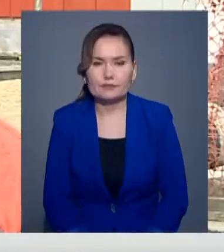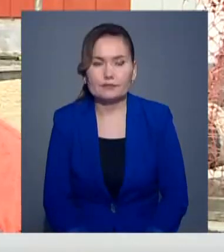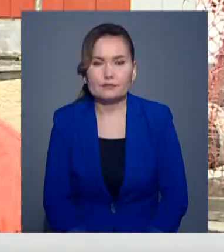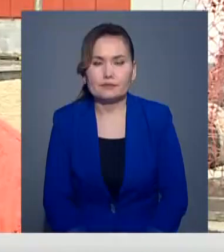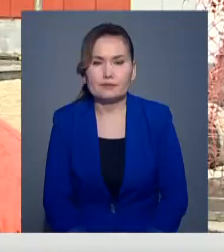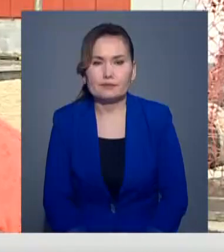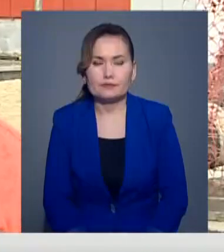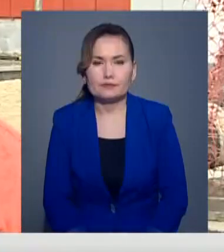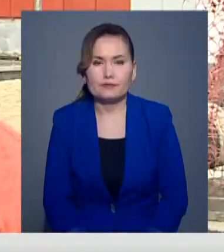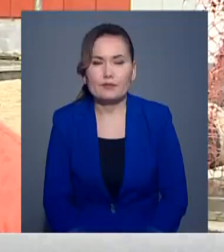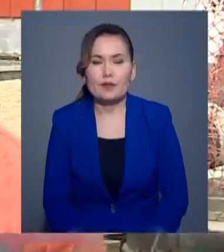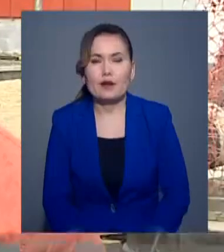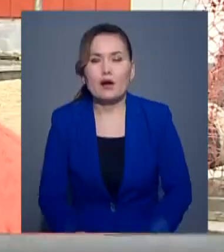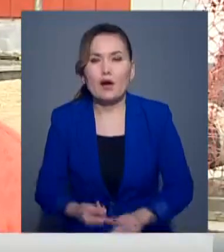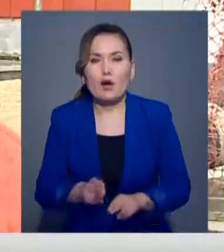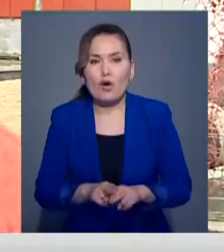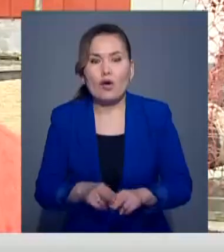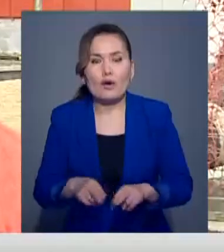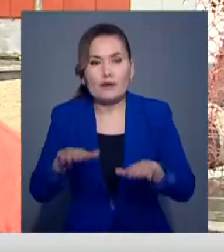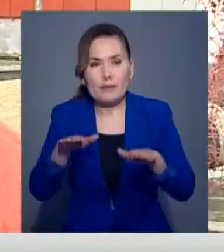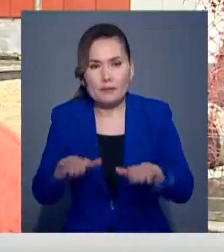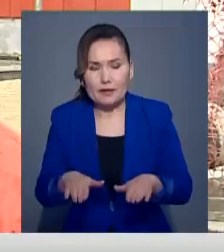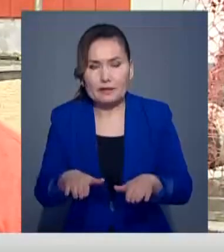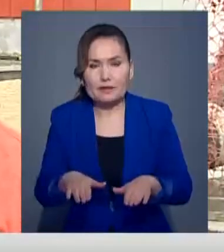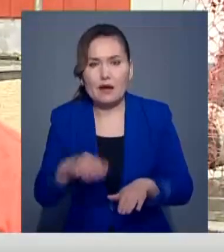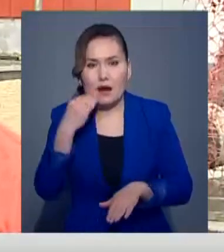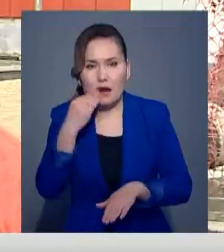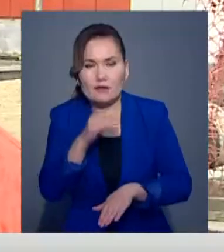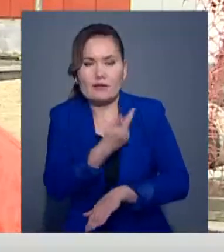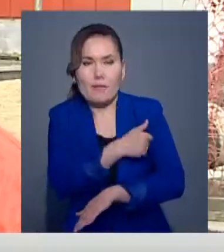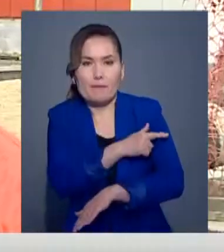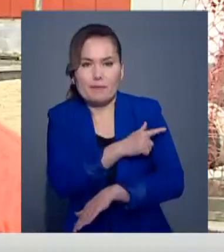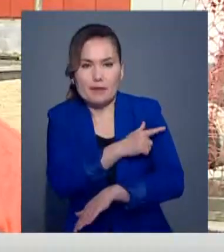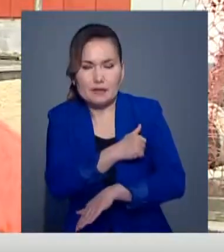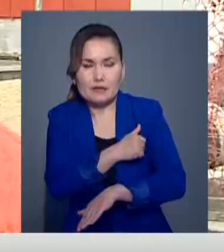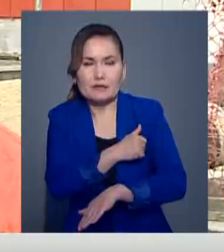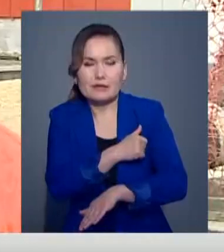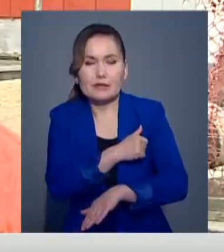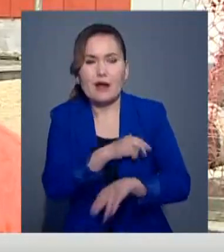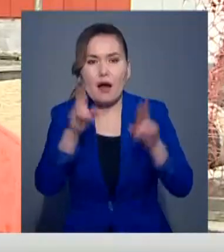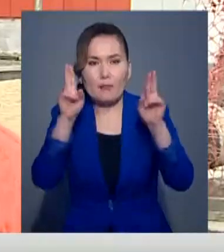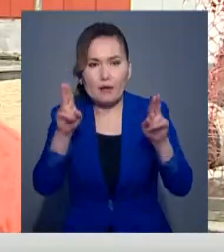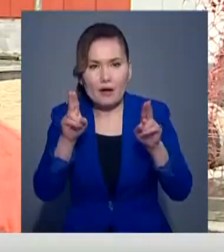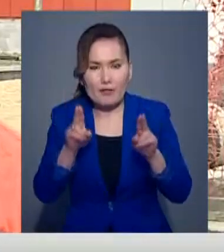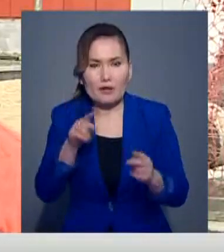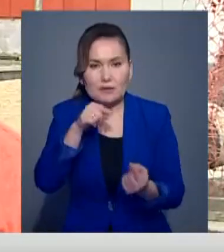Осында жоғарғы медициналық талаптар қойылады. Осындай нысандарға я.